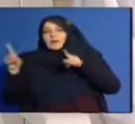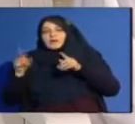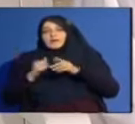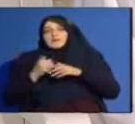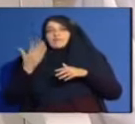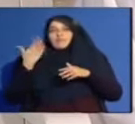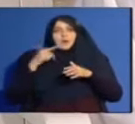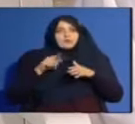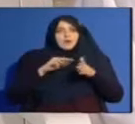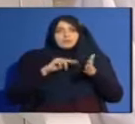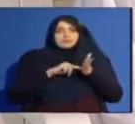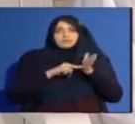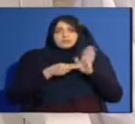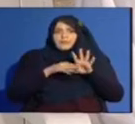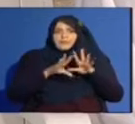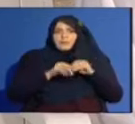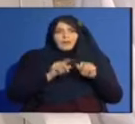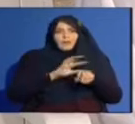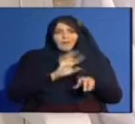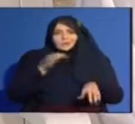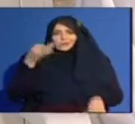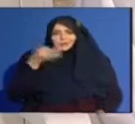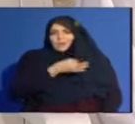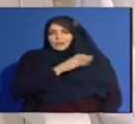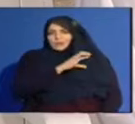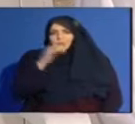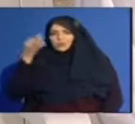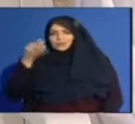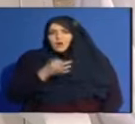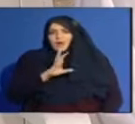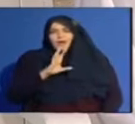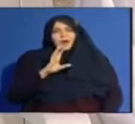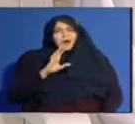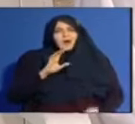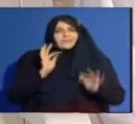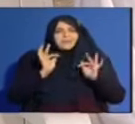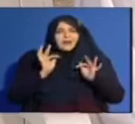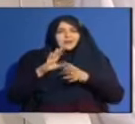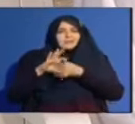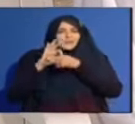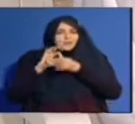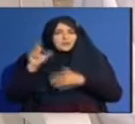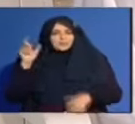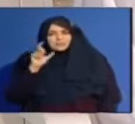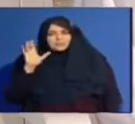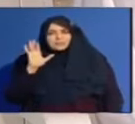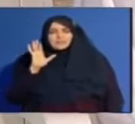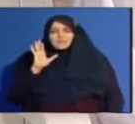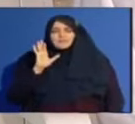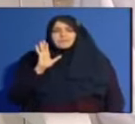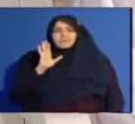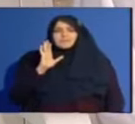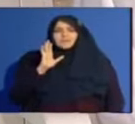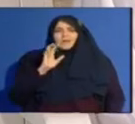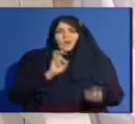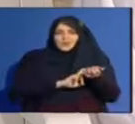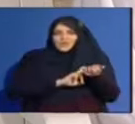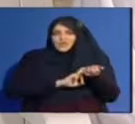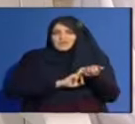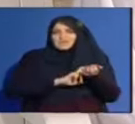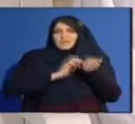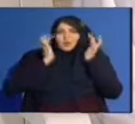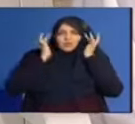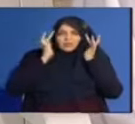متمسكة بهذه الأمور تماما، بثوابتها الدينية، بثوابتها بأصالة أوطانها